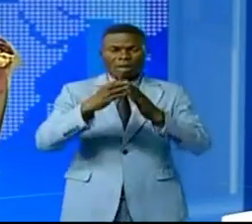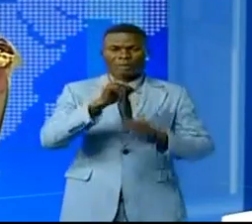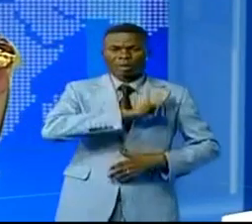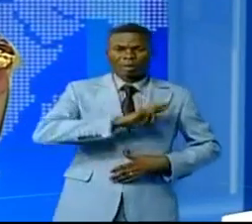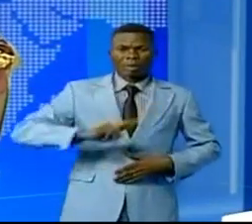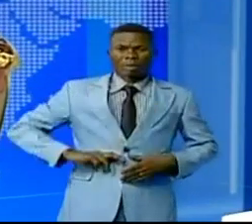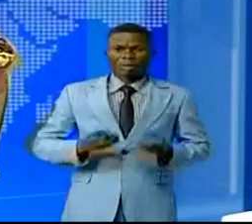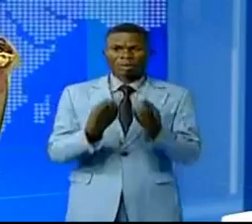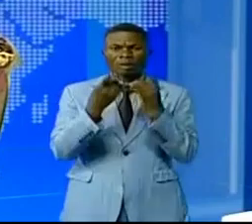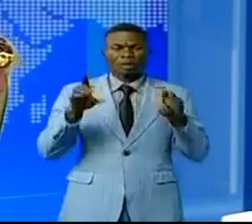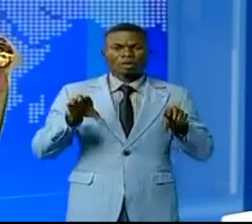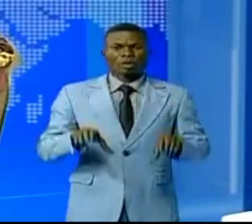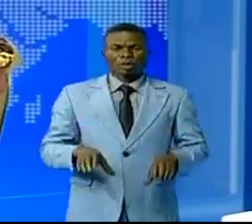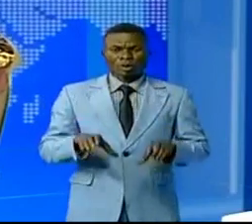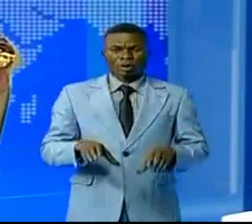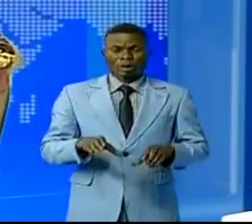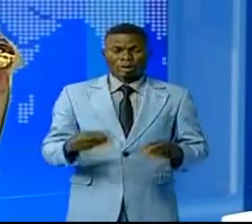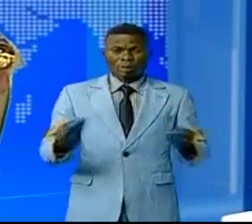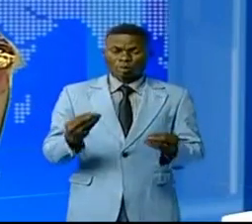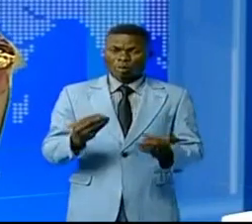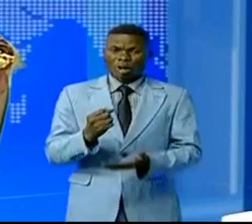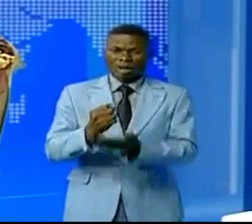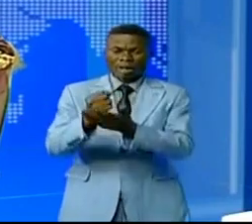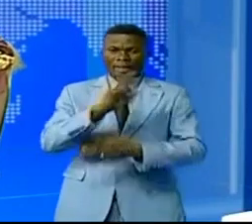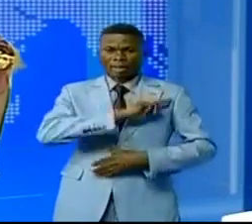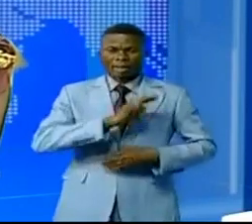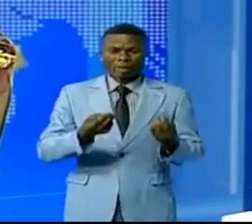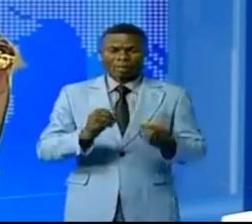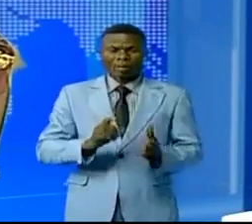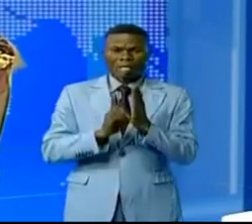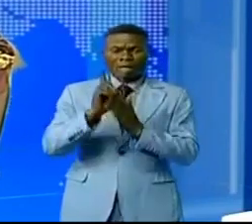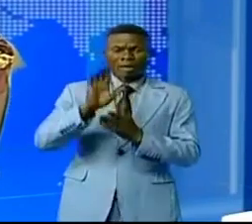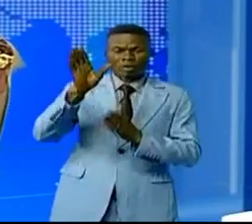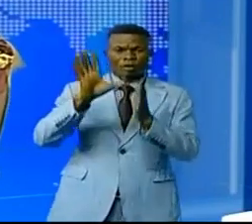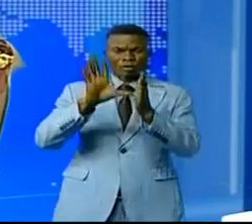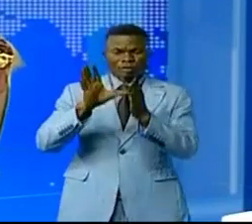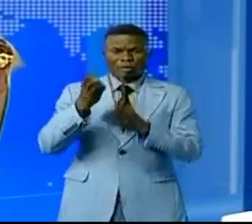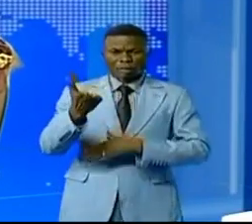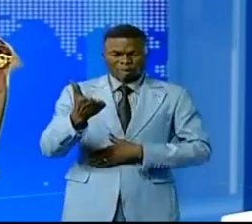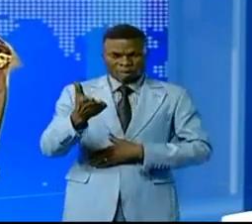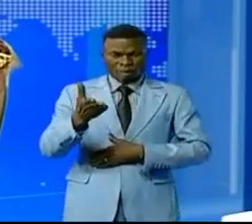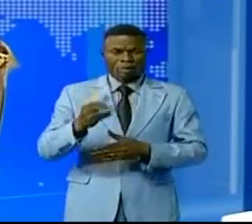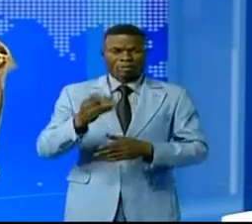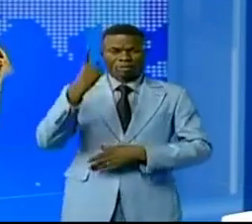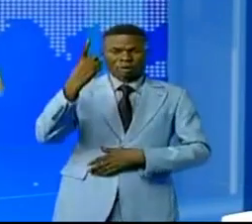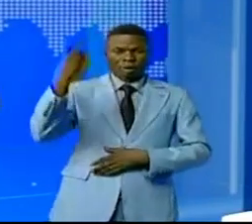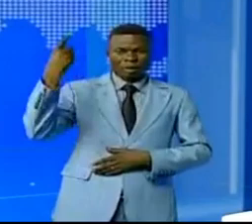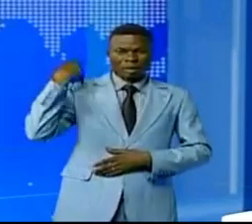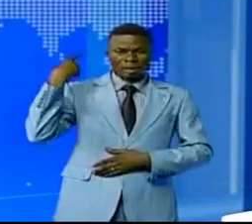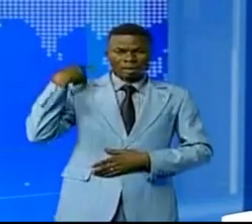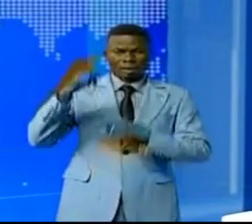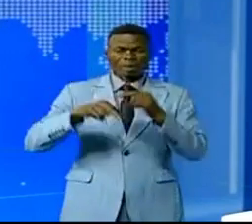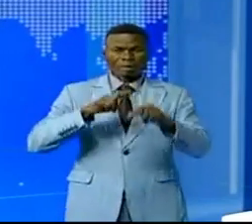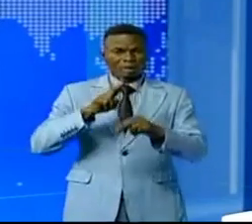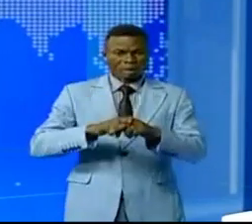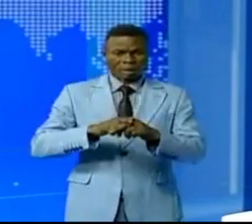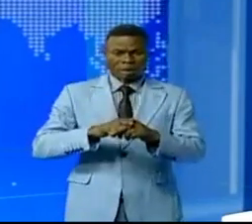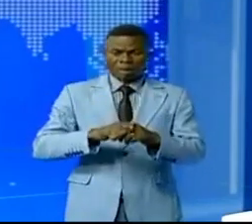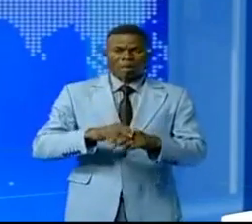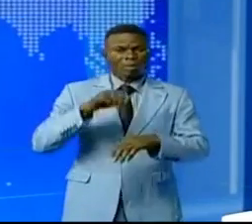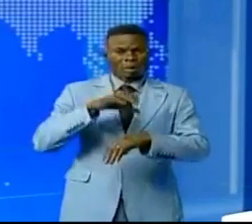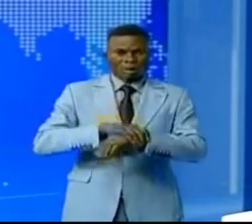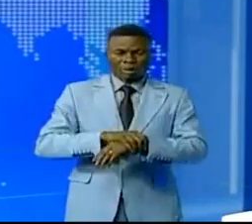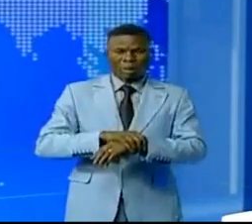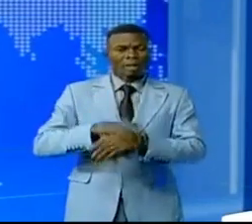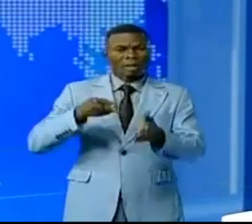République démocratique du Congo afin de développer le cinéma congolais. Un député national s'inscrit en faux pour la